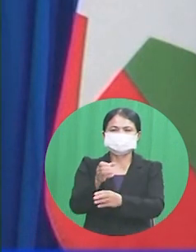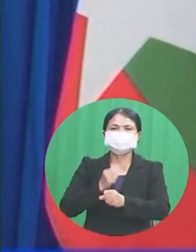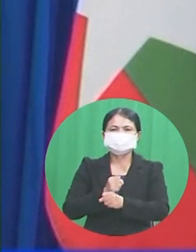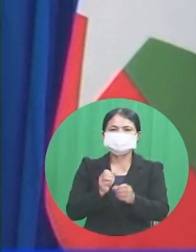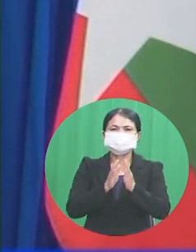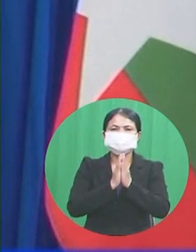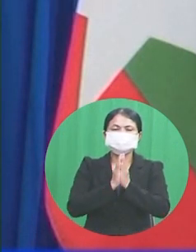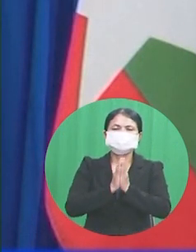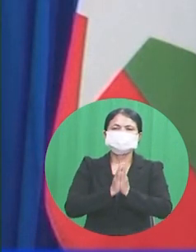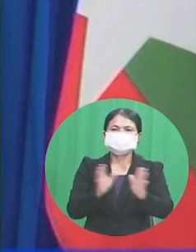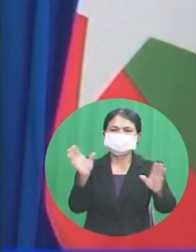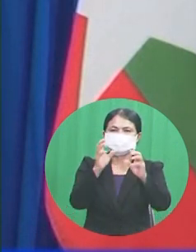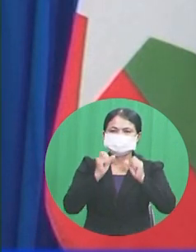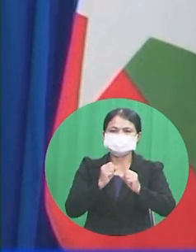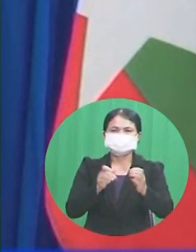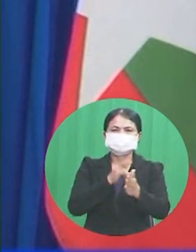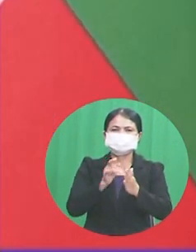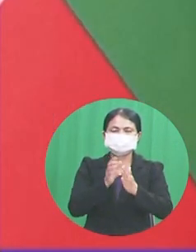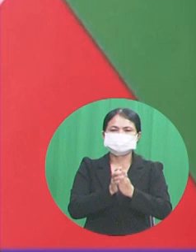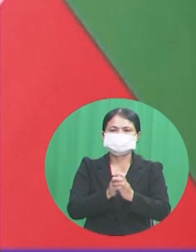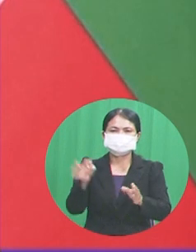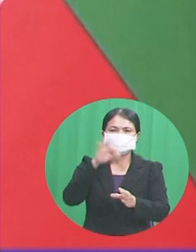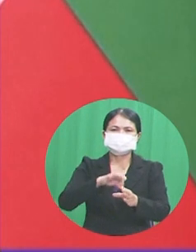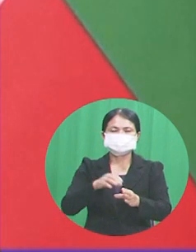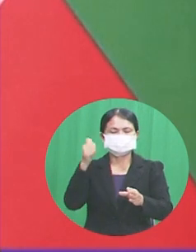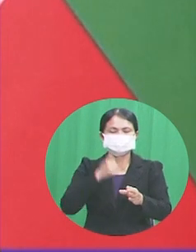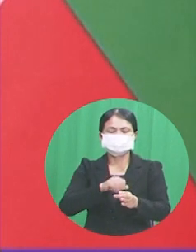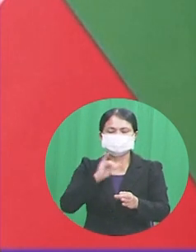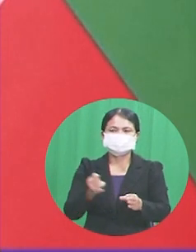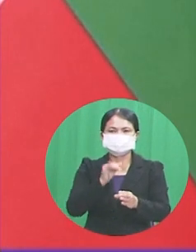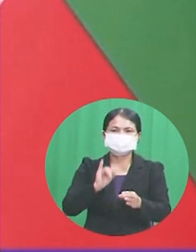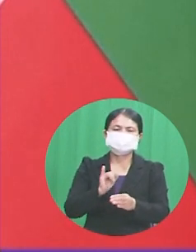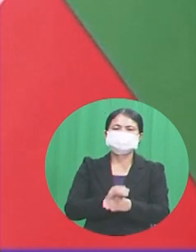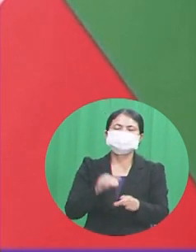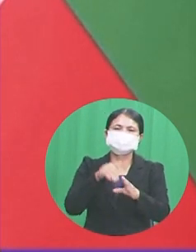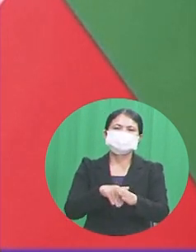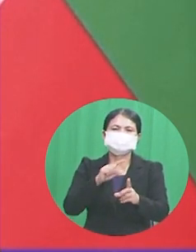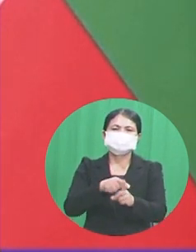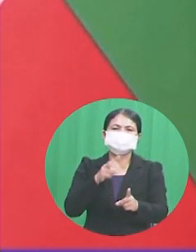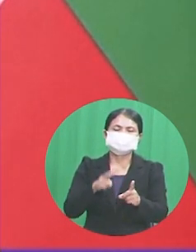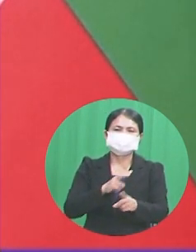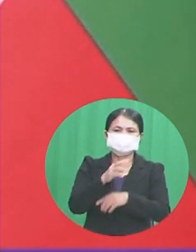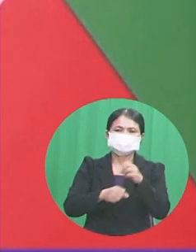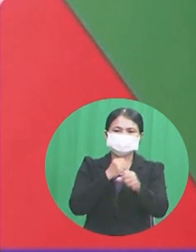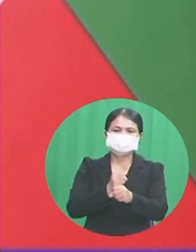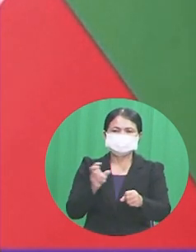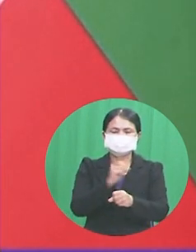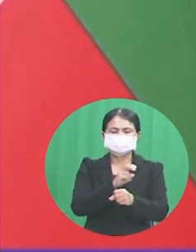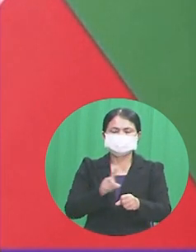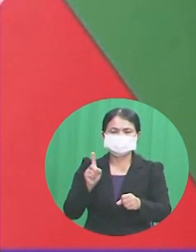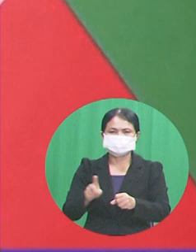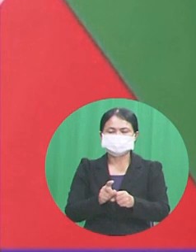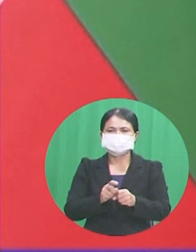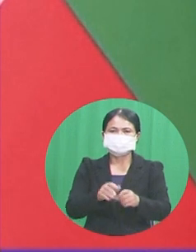មីយ៉ាន់ម៉ាដែលបានក្តាប់អំណាចពីរដ្ឋាភិបាលជាប់ឆ្នោតរបស់លោកស្រីអោងសាន់ស៊ូជីនៅក្នុងខែកុម្ភៈឆ្នាំ2021